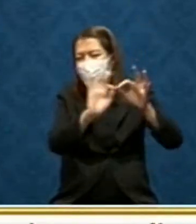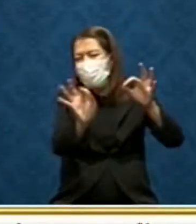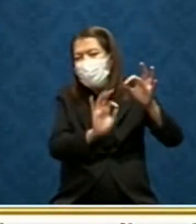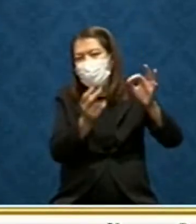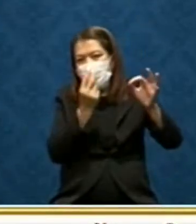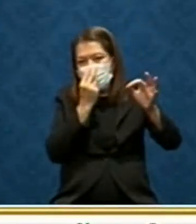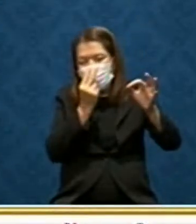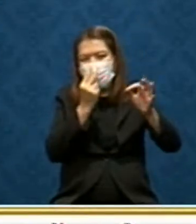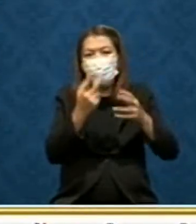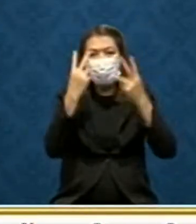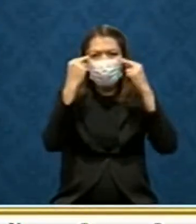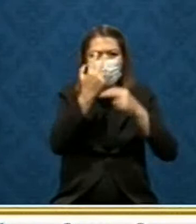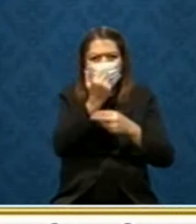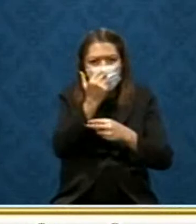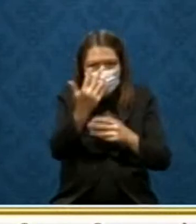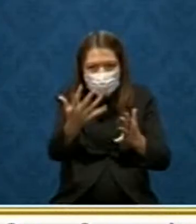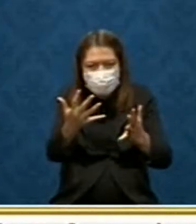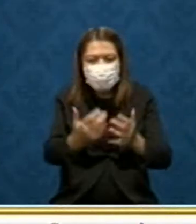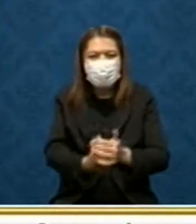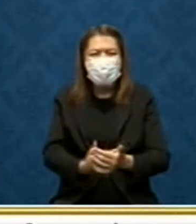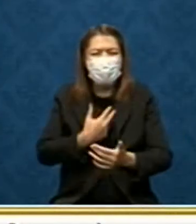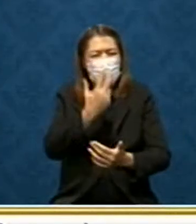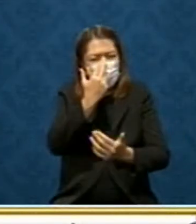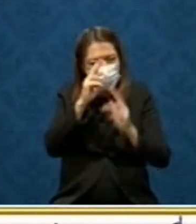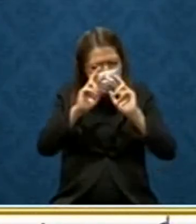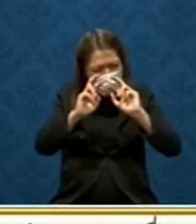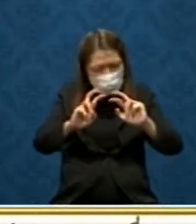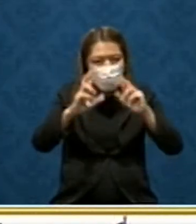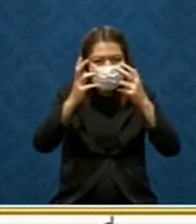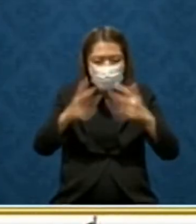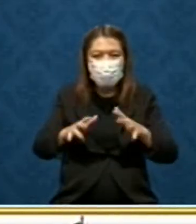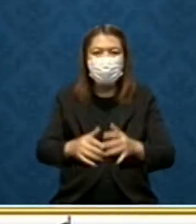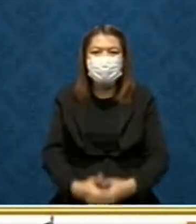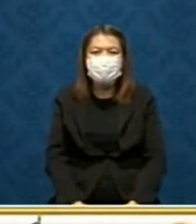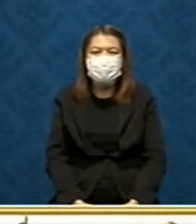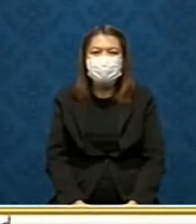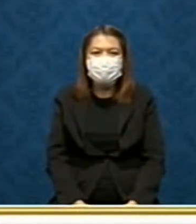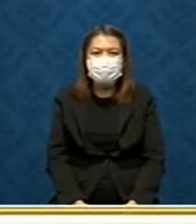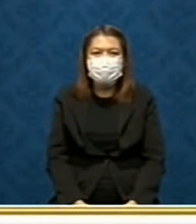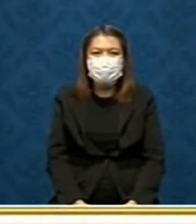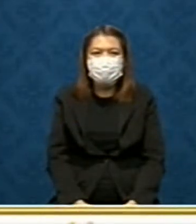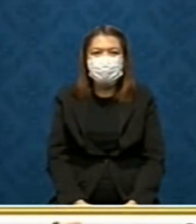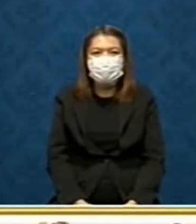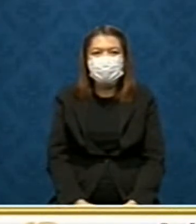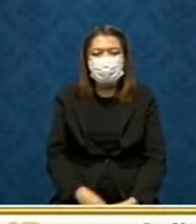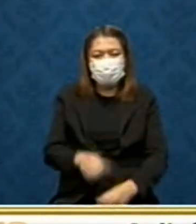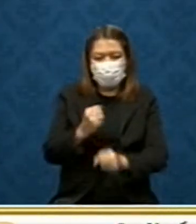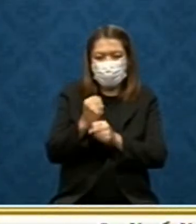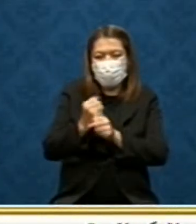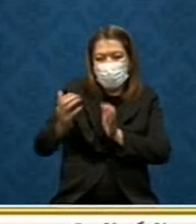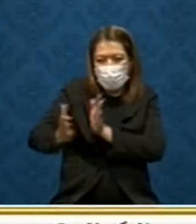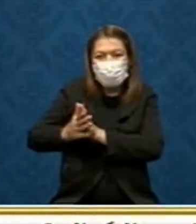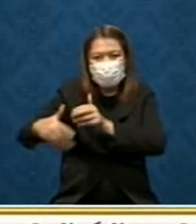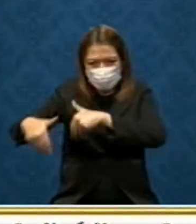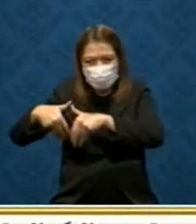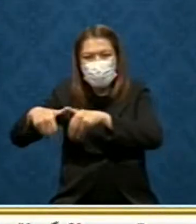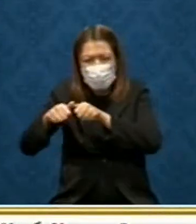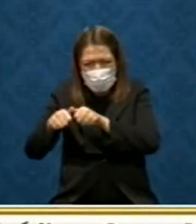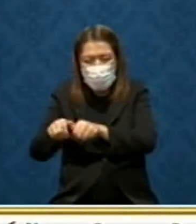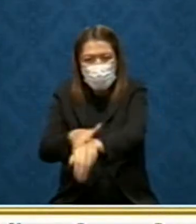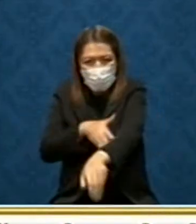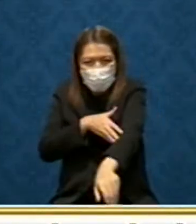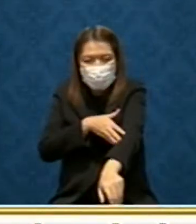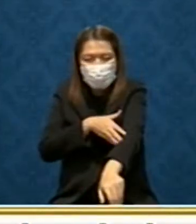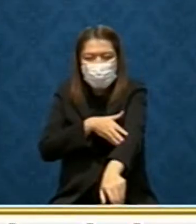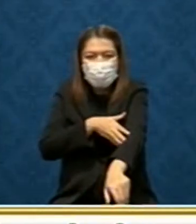เยอะท่านนายกแล้วไมดูดี ผมดูมาด ผมวิจัยมาเสรจสับเรื่องนี้ผมทำงานกบชุชนมานานจน